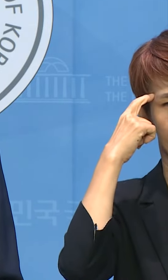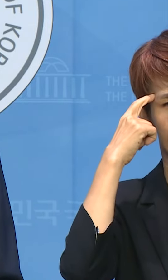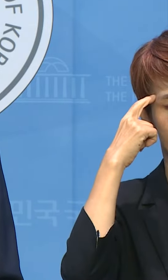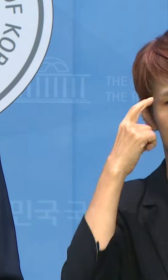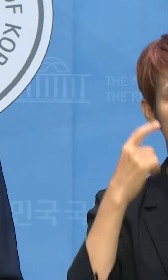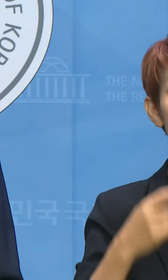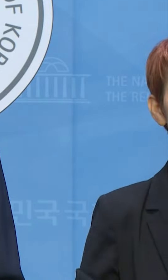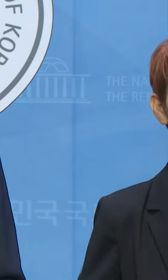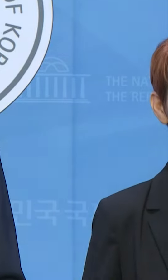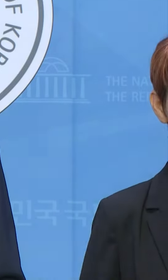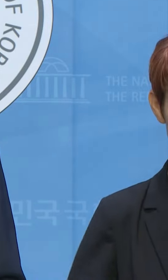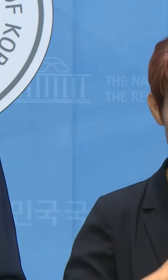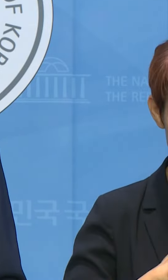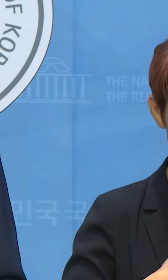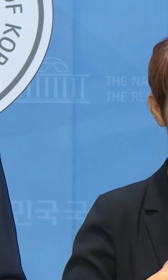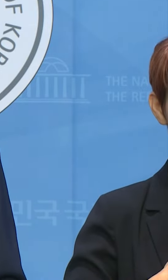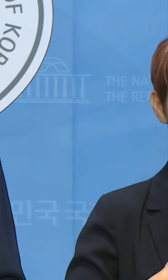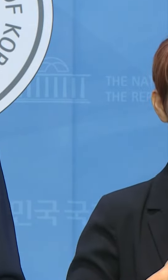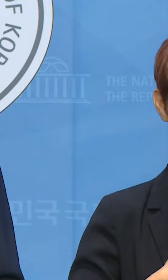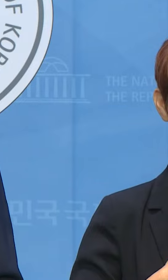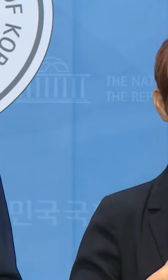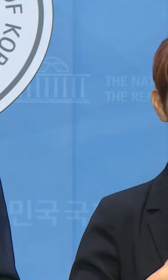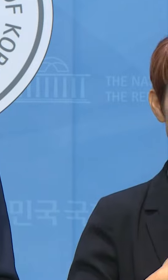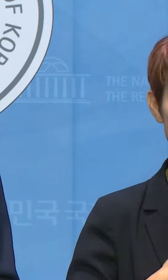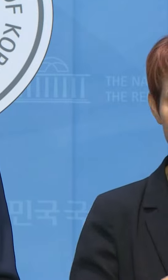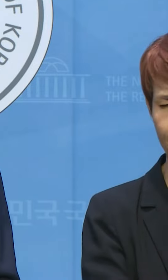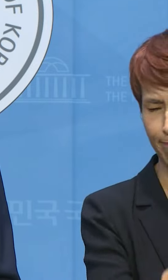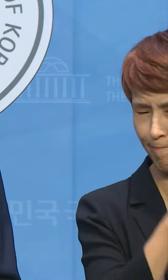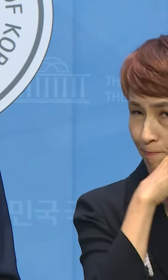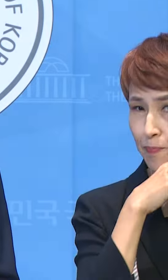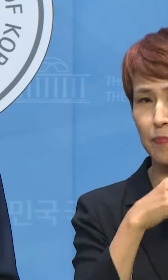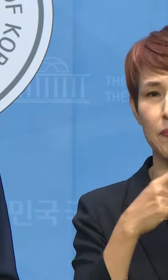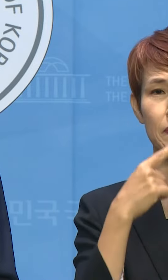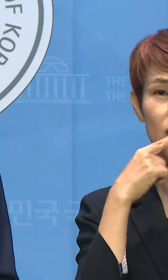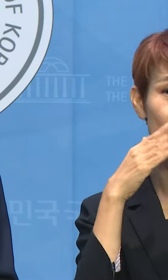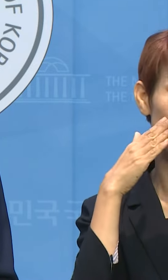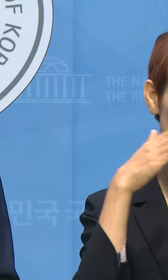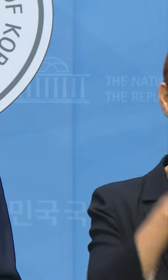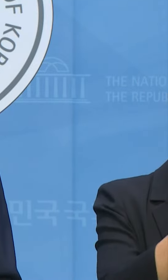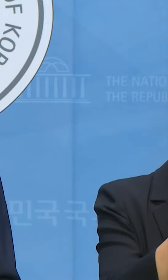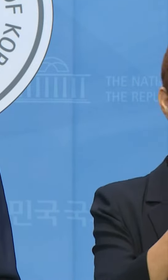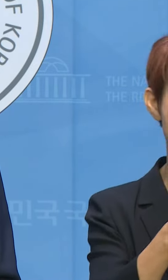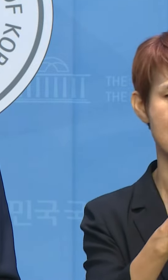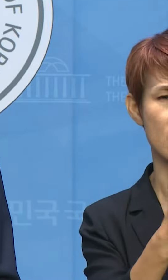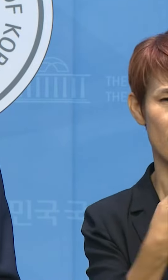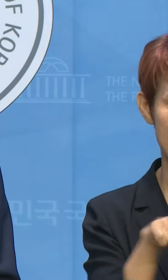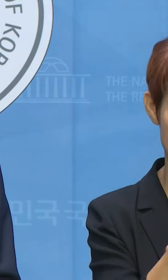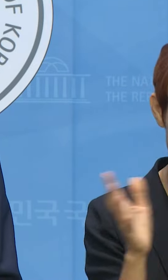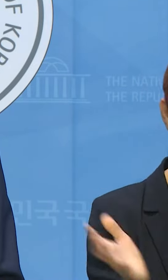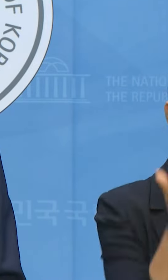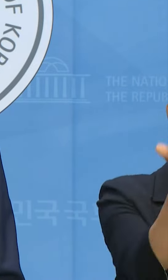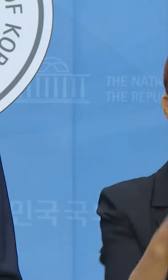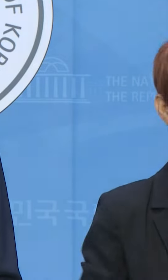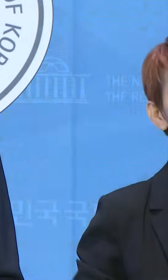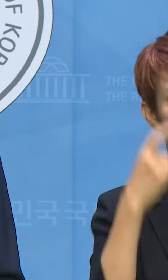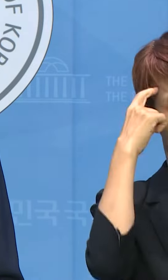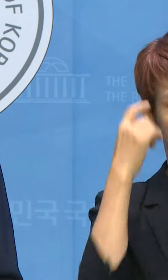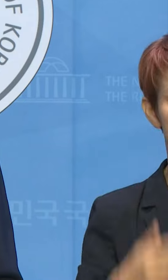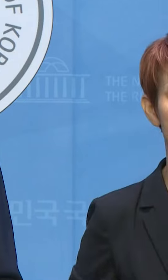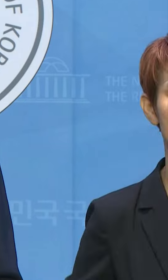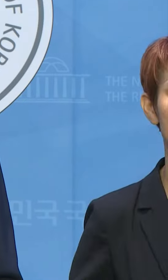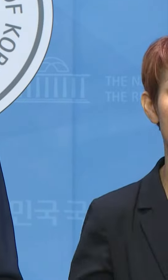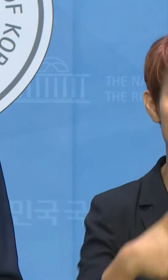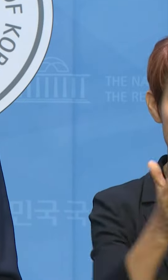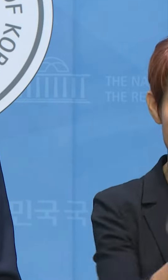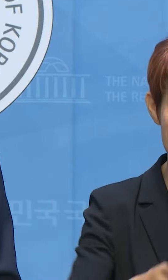외쳤습니다 저 자신을 불살라 민주주의 회복의 불 소시가 되겠다고 다짐했습니다 창당을